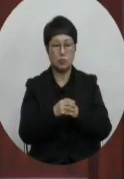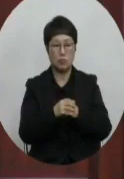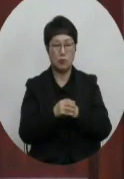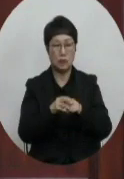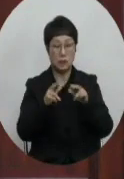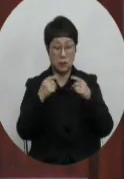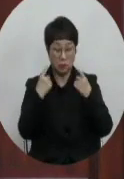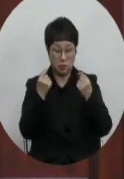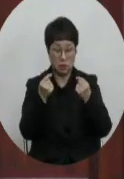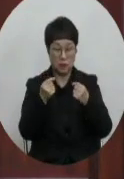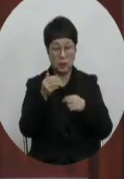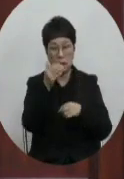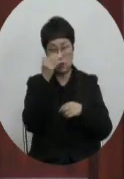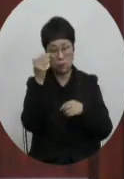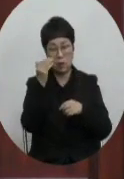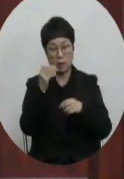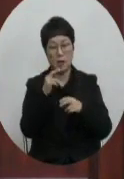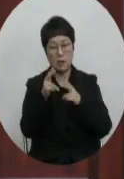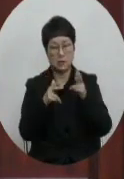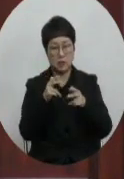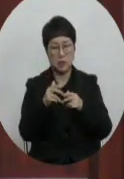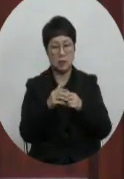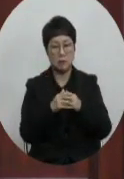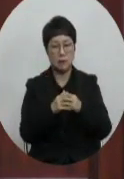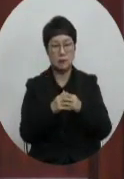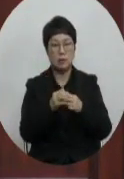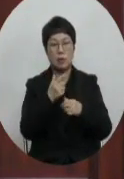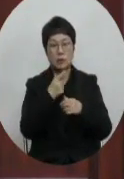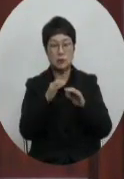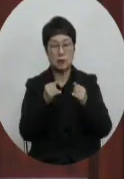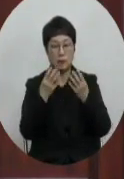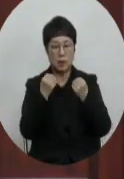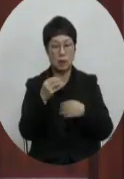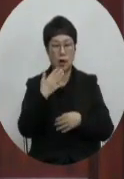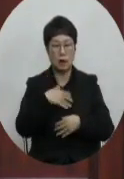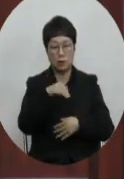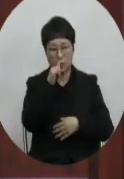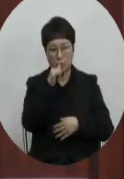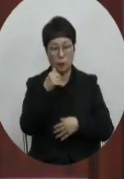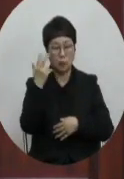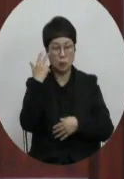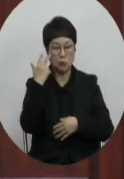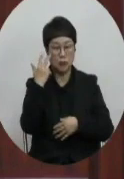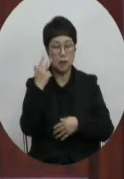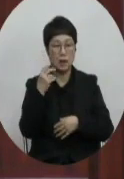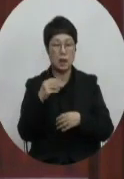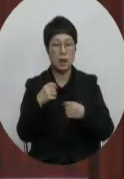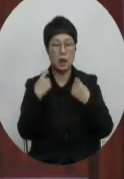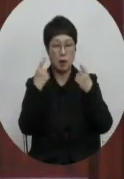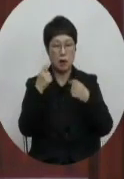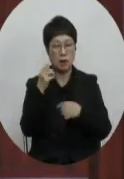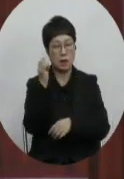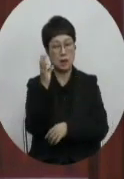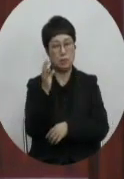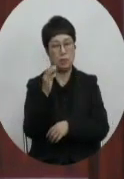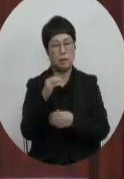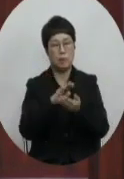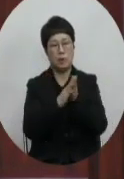사업으로 평가하고 있는 분들이 많은 것으로 알고 있습니다. 그러나 여주의 관광 인프라는 변한 게